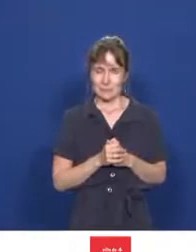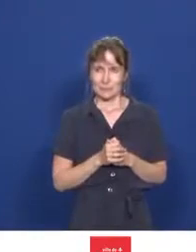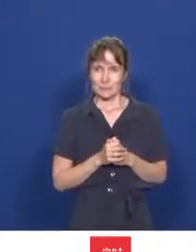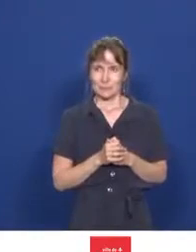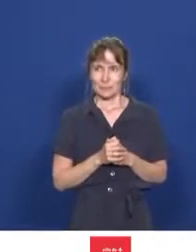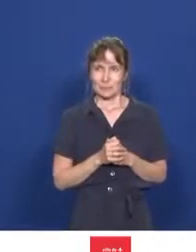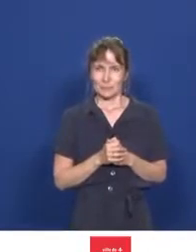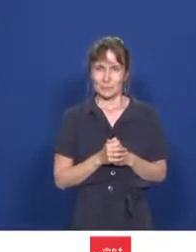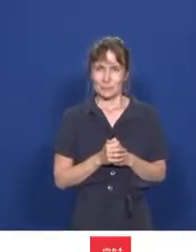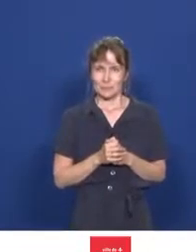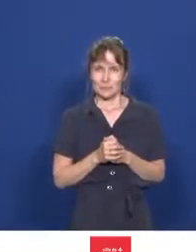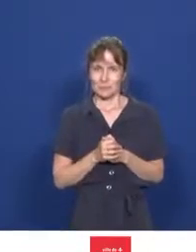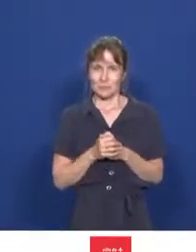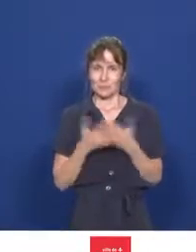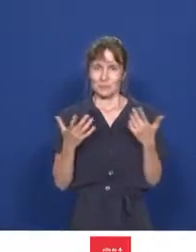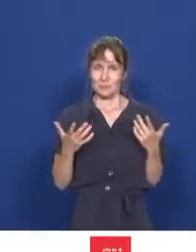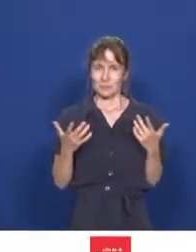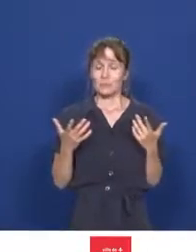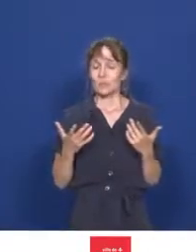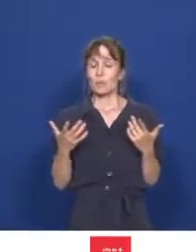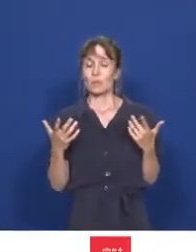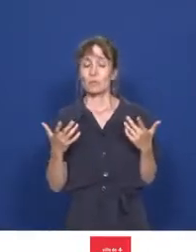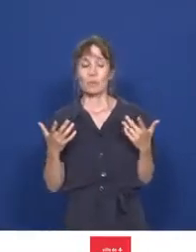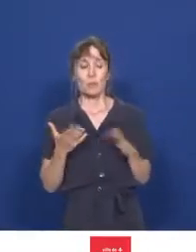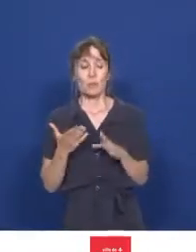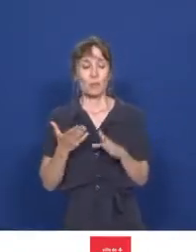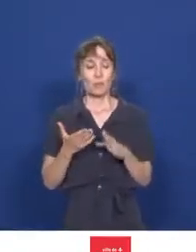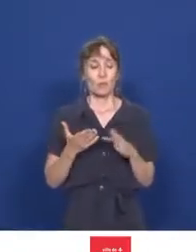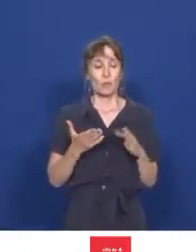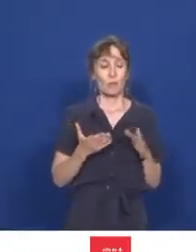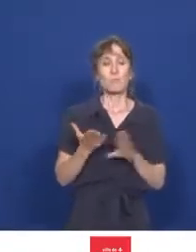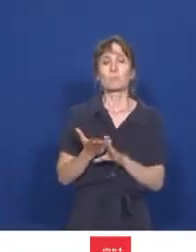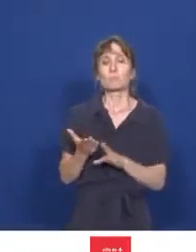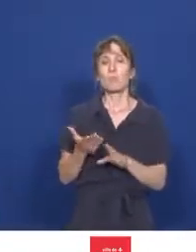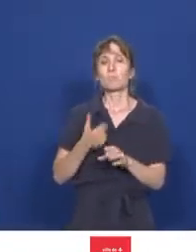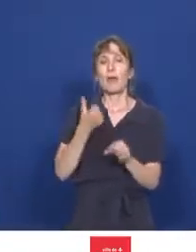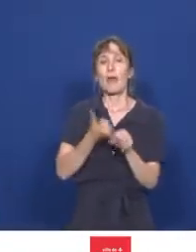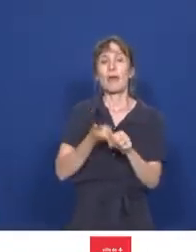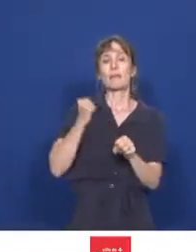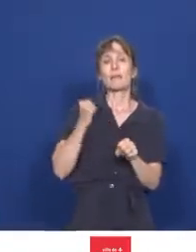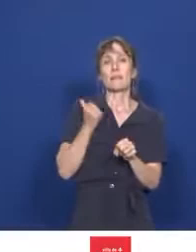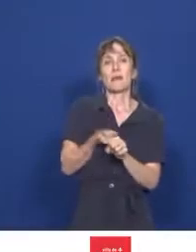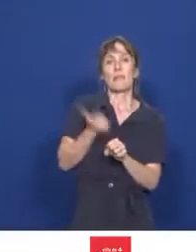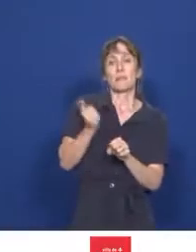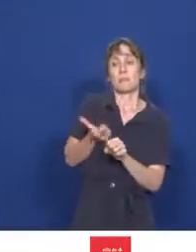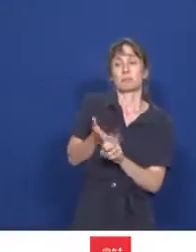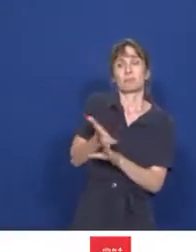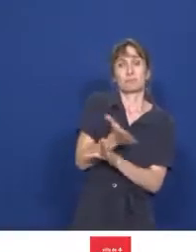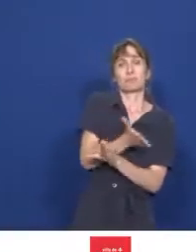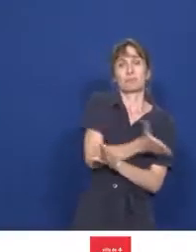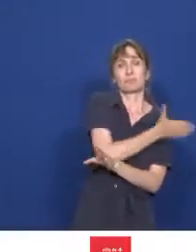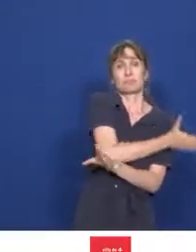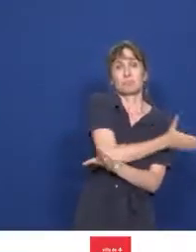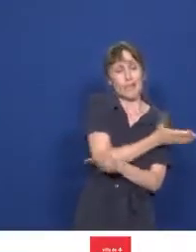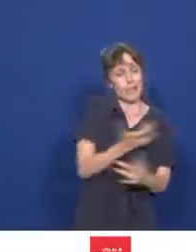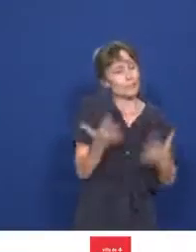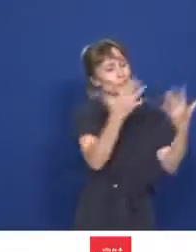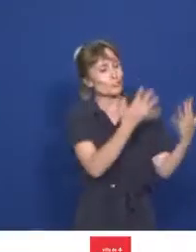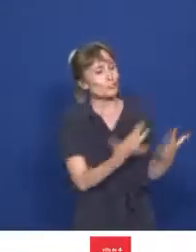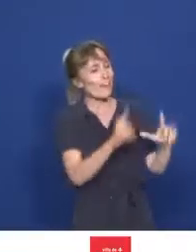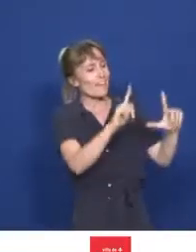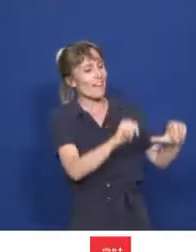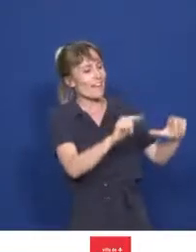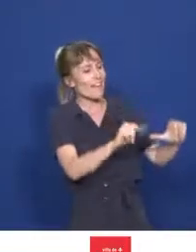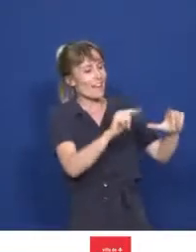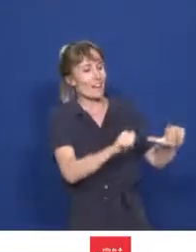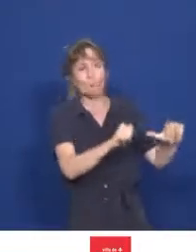des chiffres des années précédentes est à disposition, puisqu'effectivement, ce qui est important, c'est de pouvoir voir les trajectoires. Eh